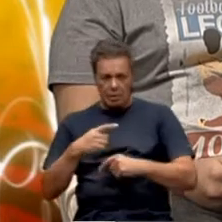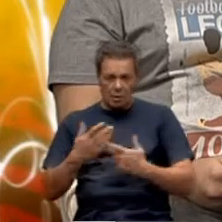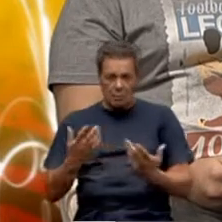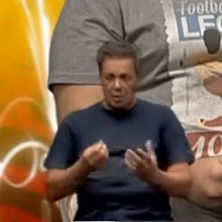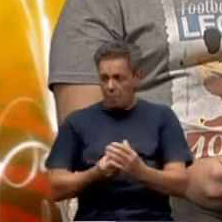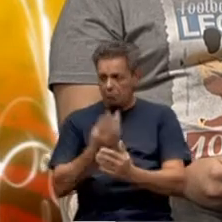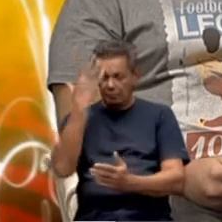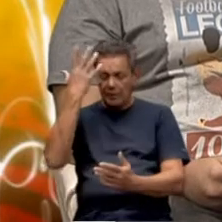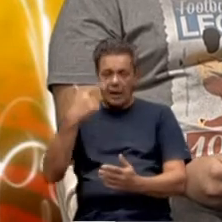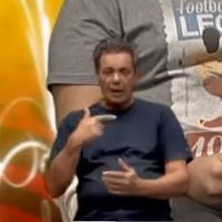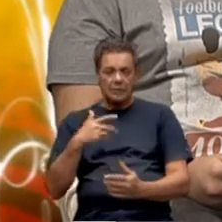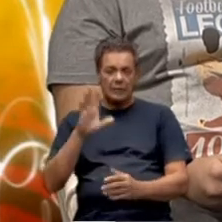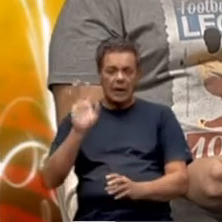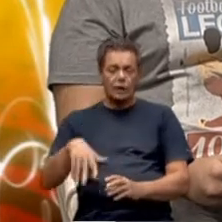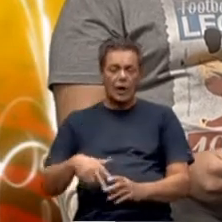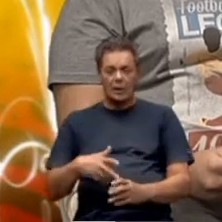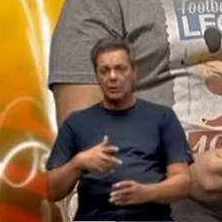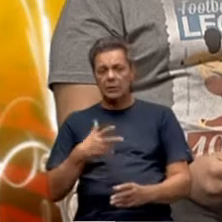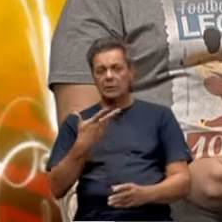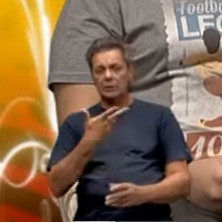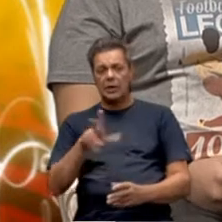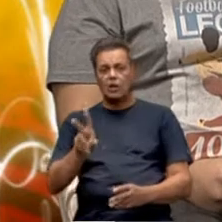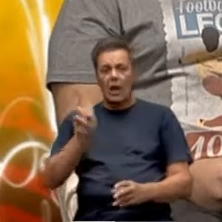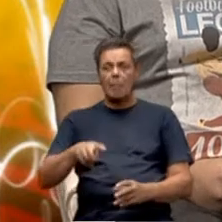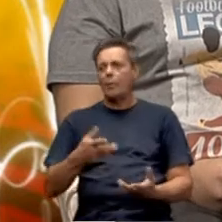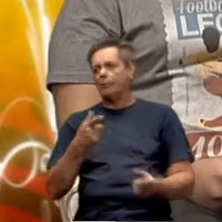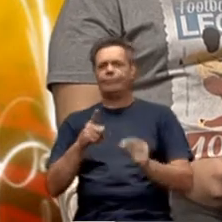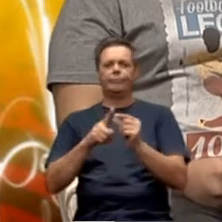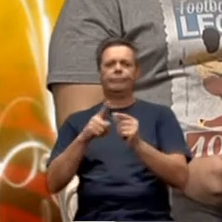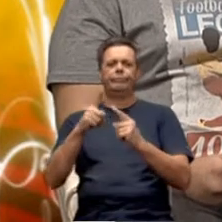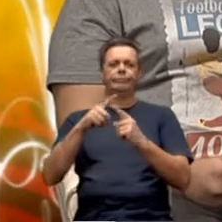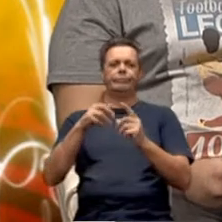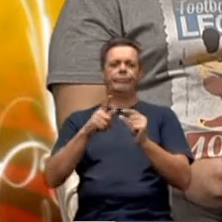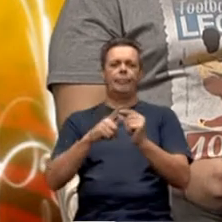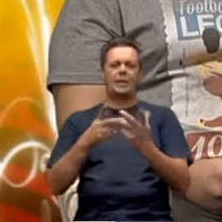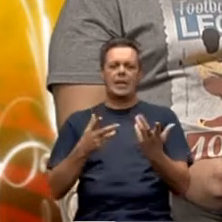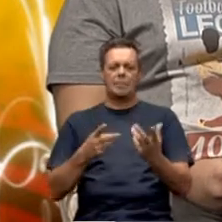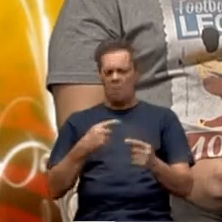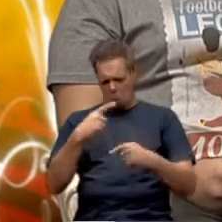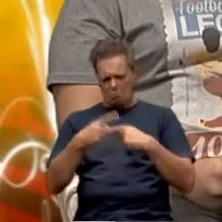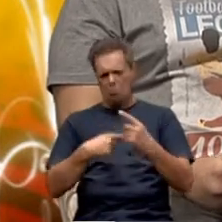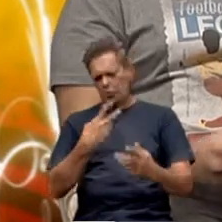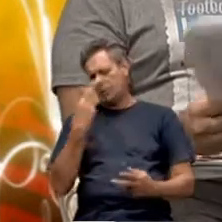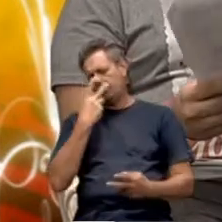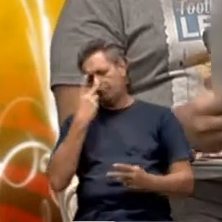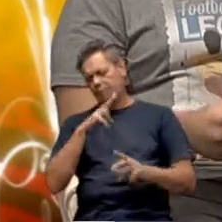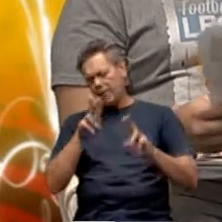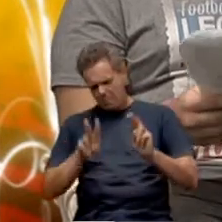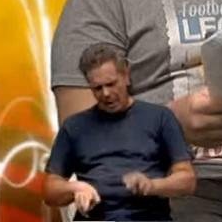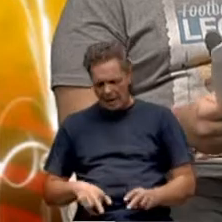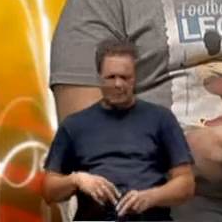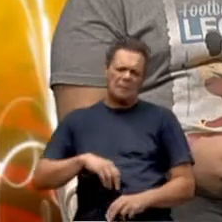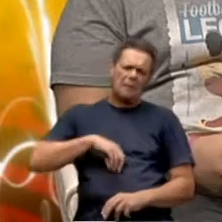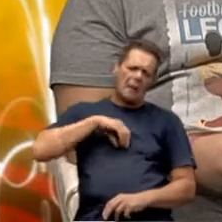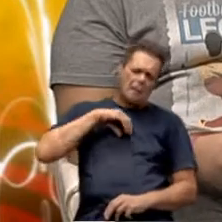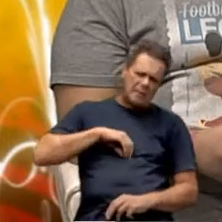ima neku dozu PTSP-a. Znači posljedica ima i psihički, to ima,